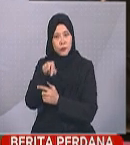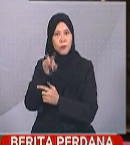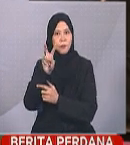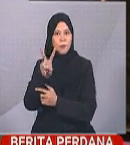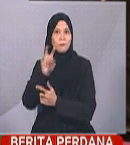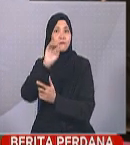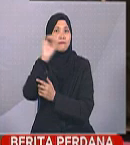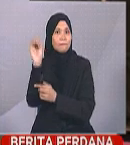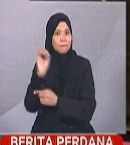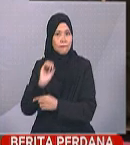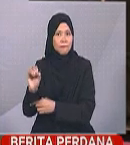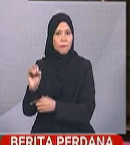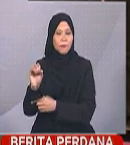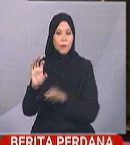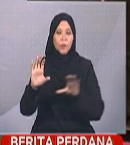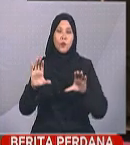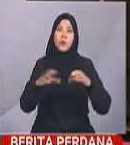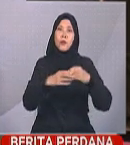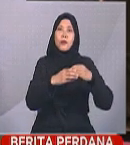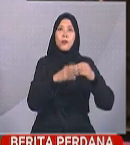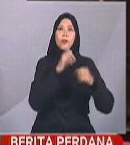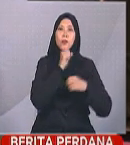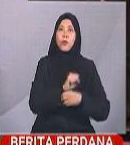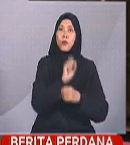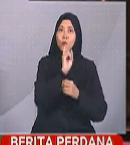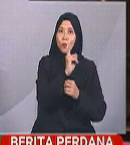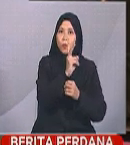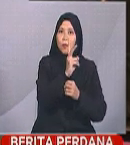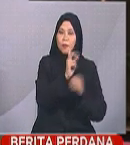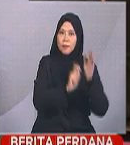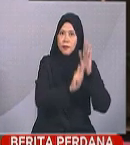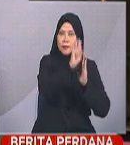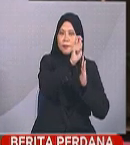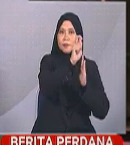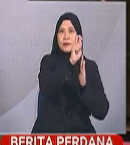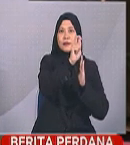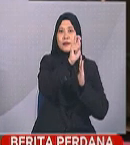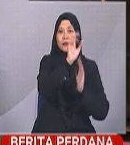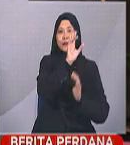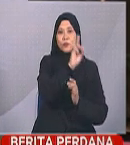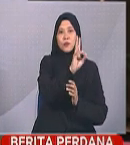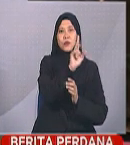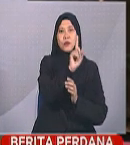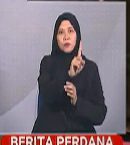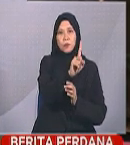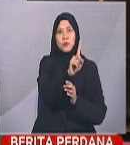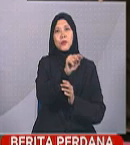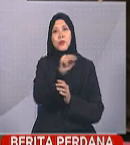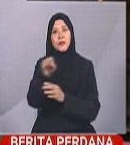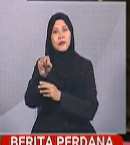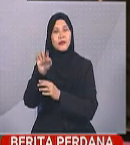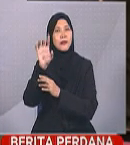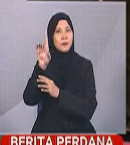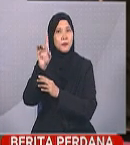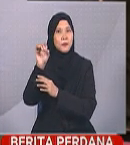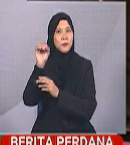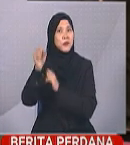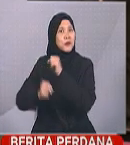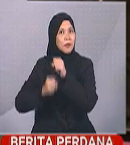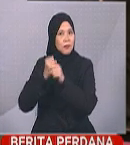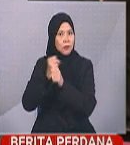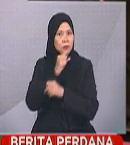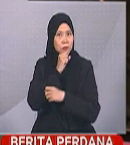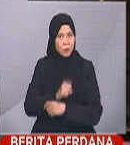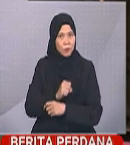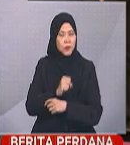32.2%. Dan kumpulan umur kedua tertinggi adalah di antara 71 sehingga 80 tahun,